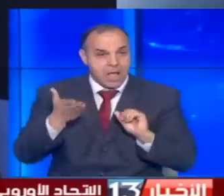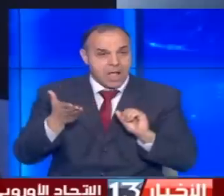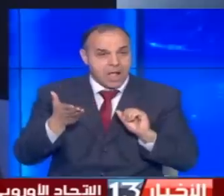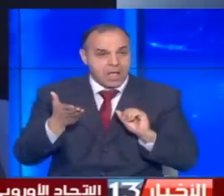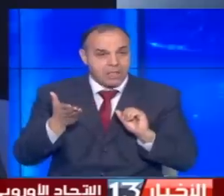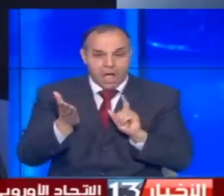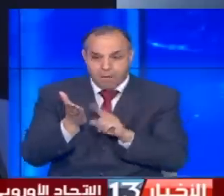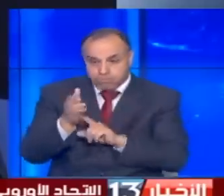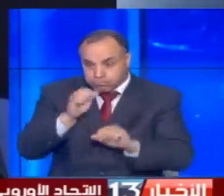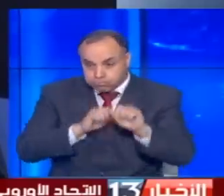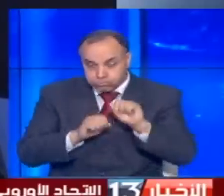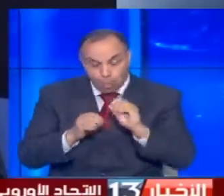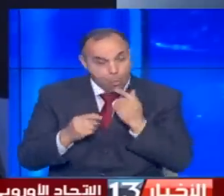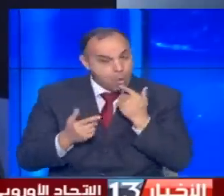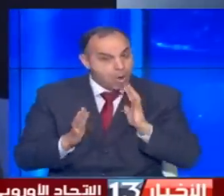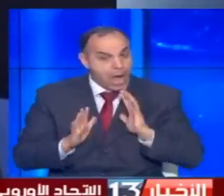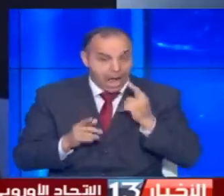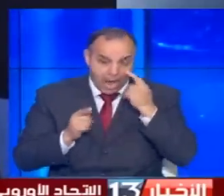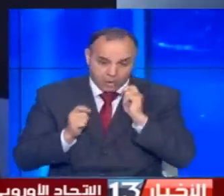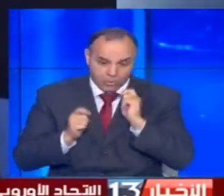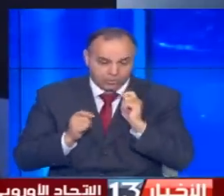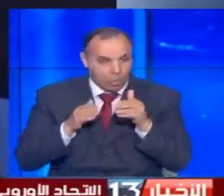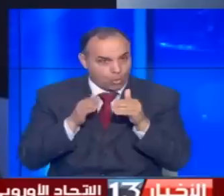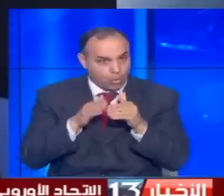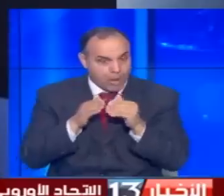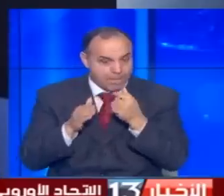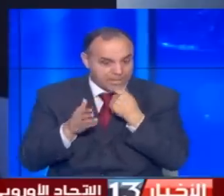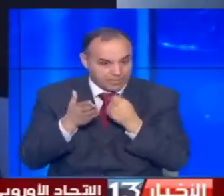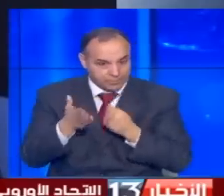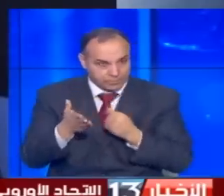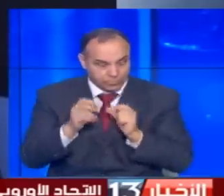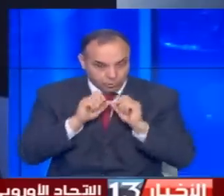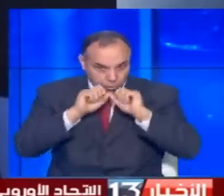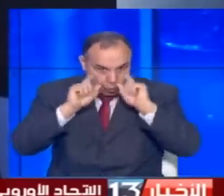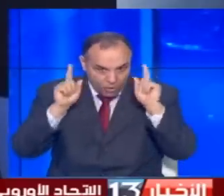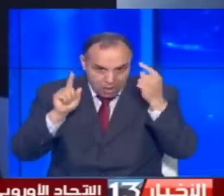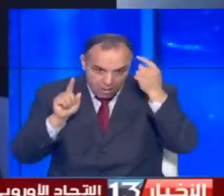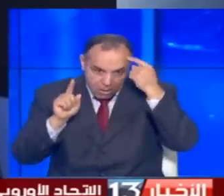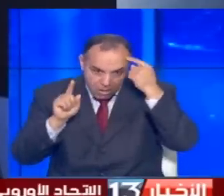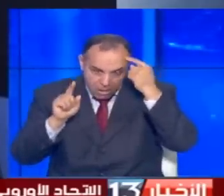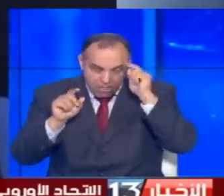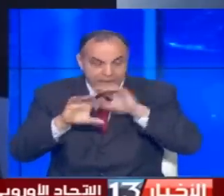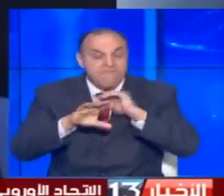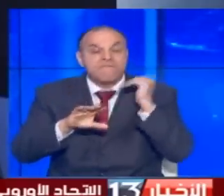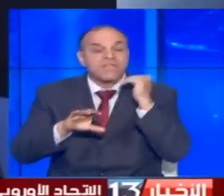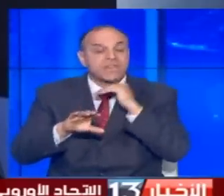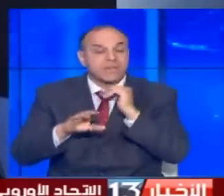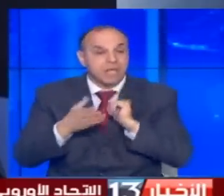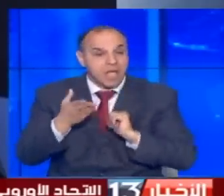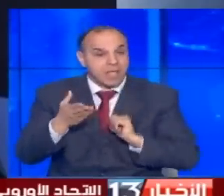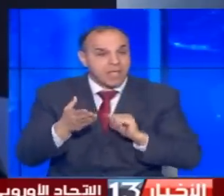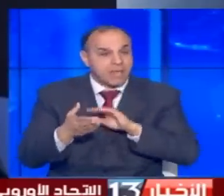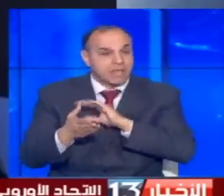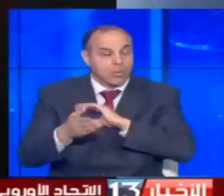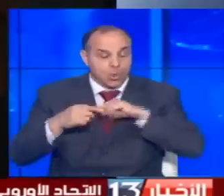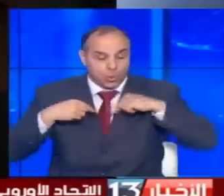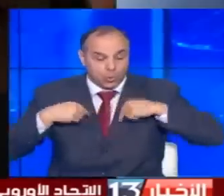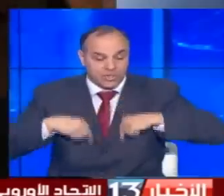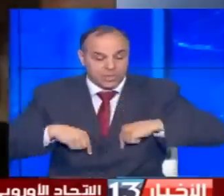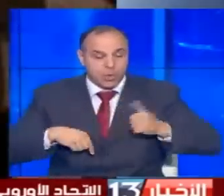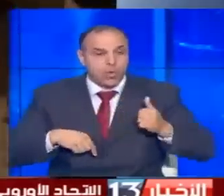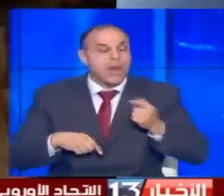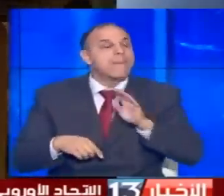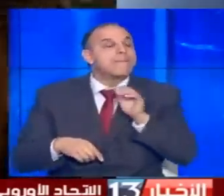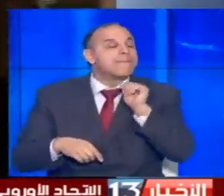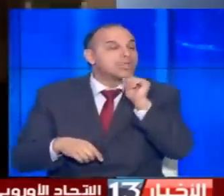غير منظم حسب تعبيره مطالبا بريطانيا بتوضيح نواياها بشكل عاجل بدوره رئيس الوزراء البلجيكي كارل